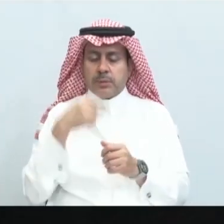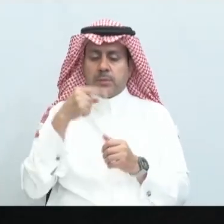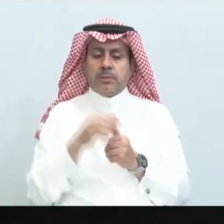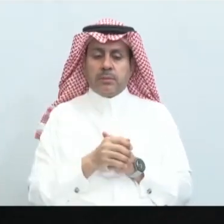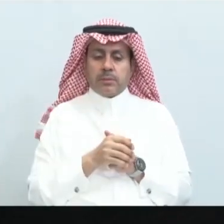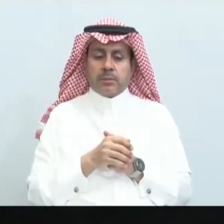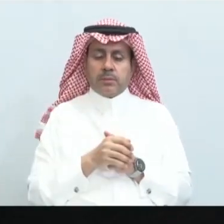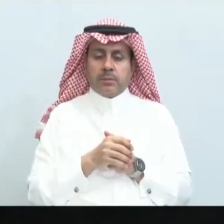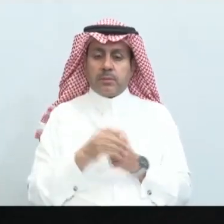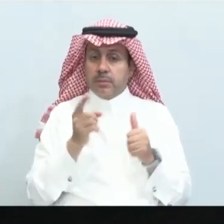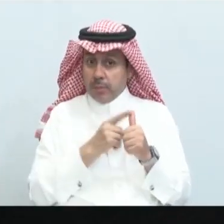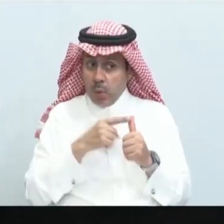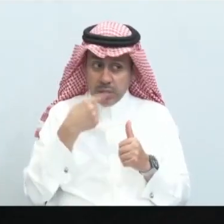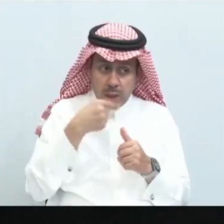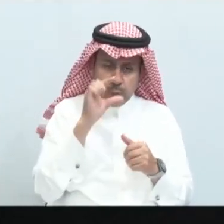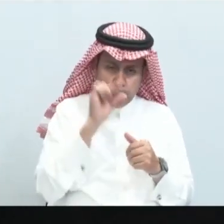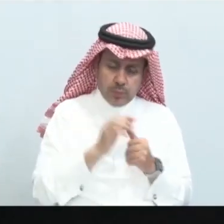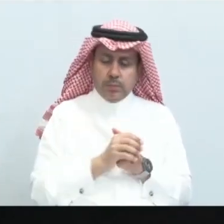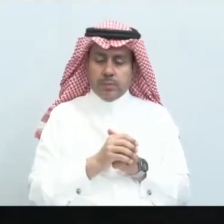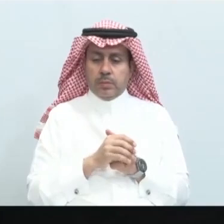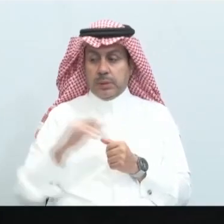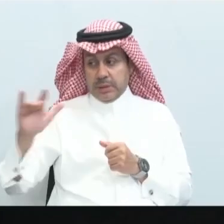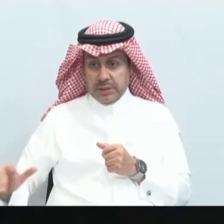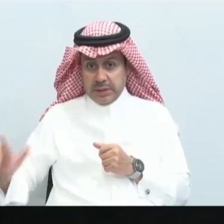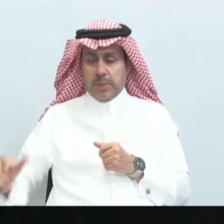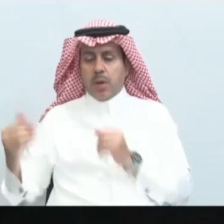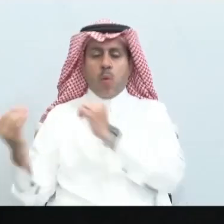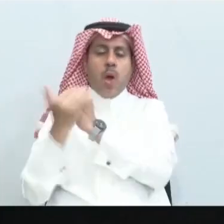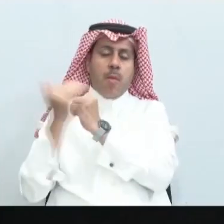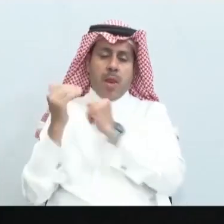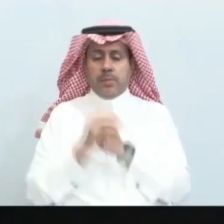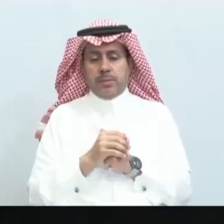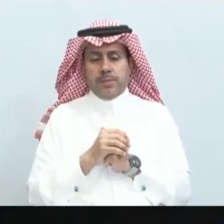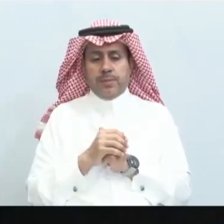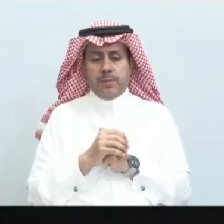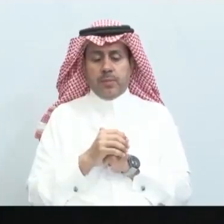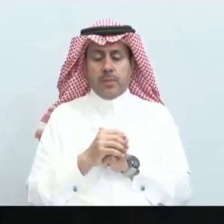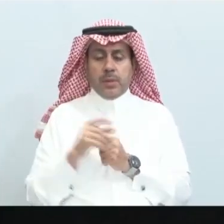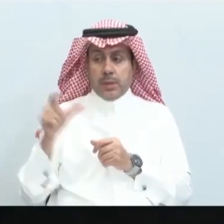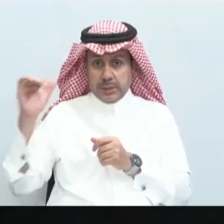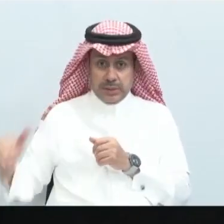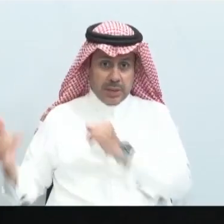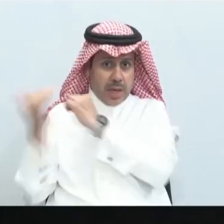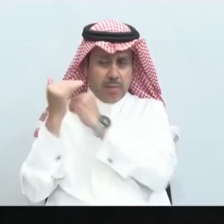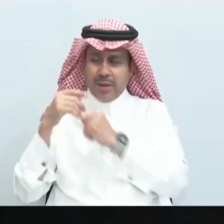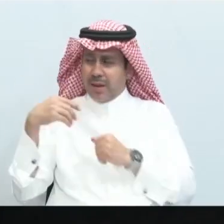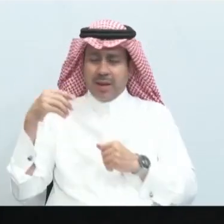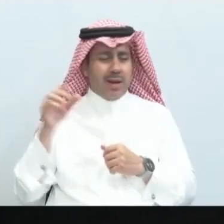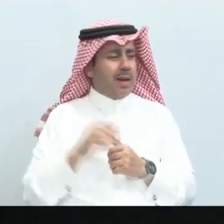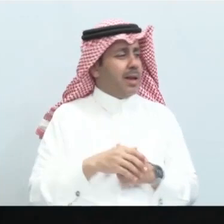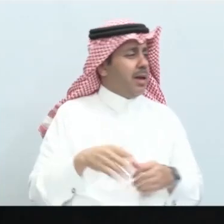قليل كنت انا اتحدث فلا ارفع الصوت الان من بجانبي هو الذي يتحدث هل اذا تحدث استمع له ام